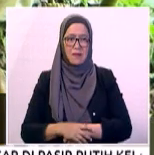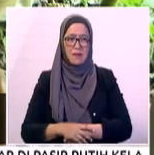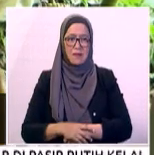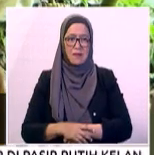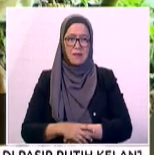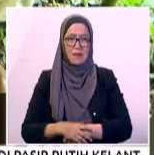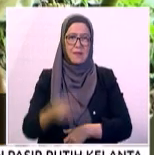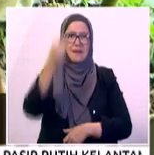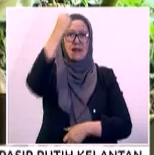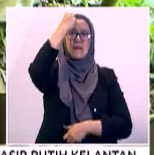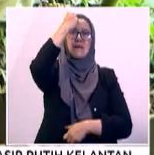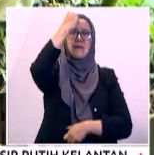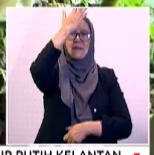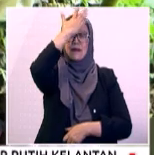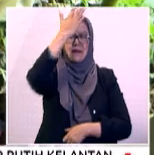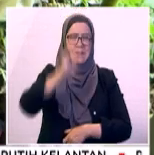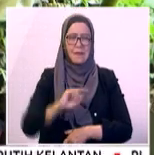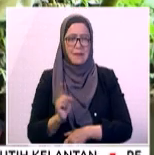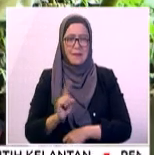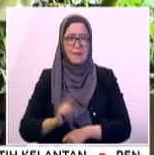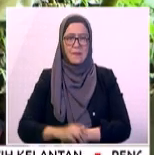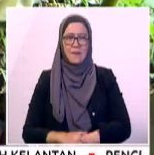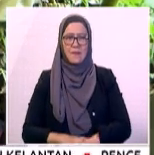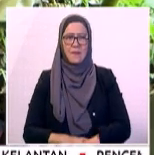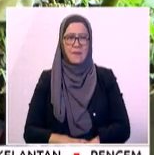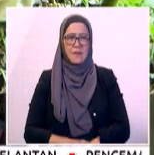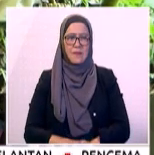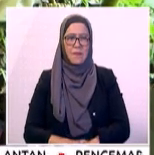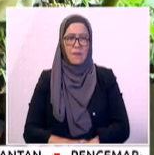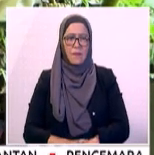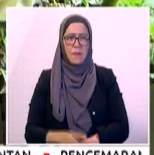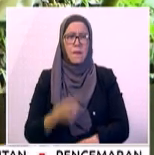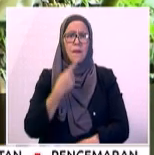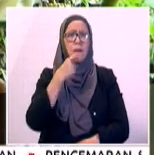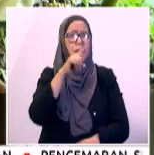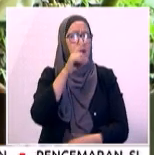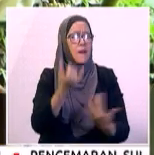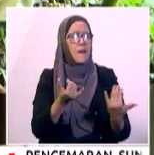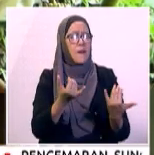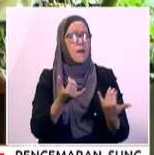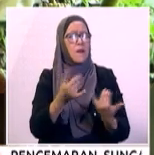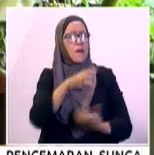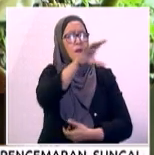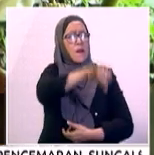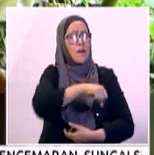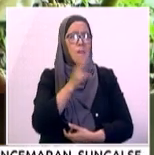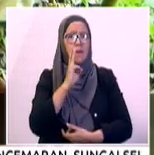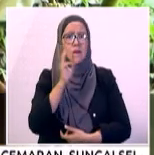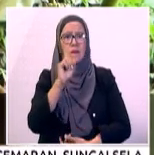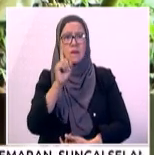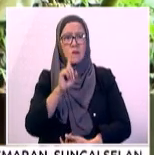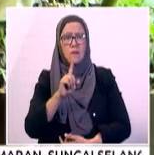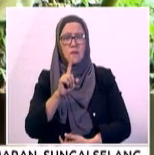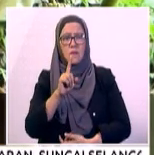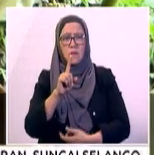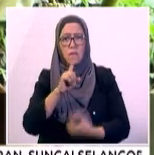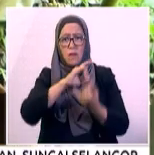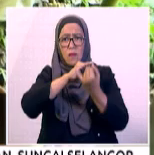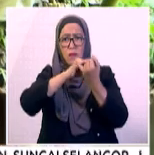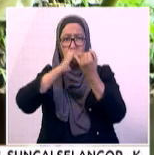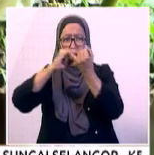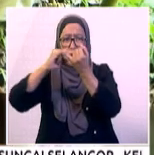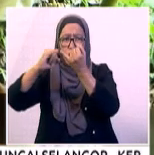Takut lagi. Memang takut lagi. Jadi kita ambil air kat mana? Takut. Air kat mana kita ambil? Ambil air anak saja ni. Ha. Ujung